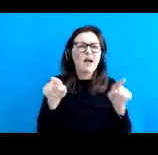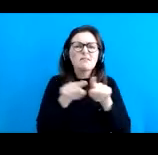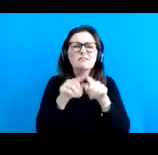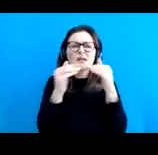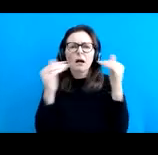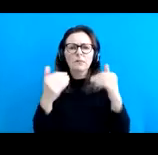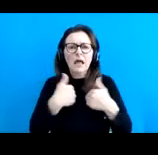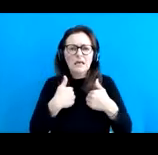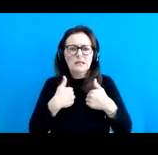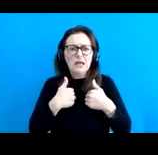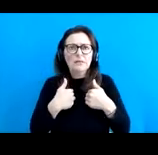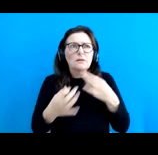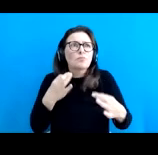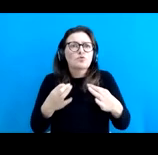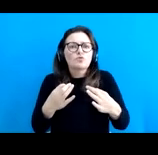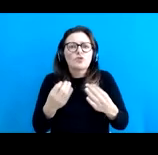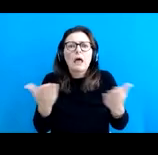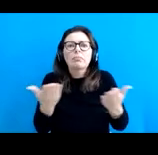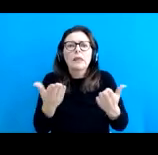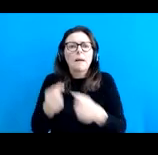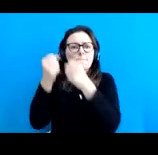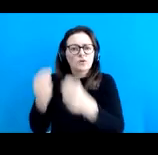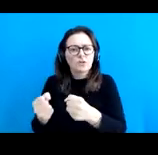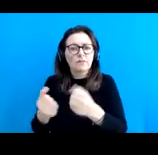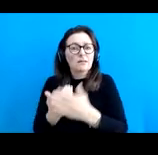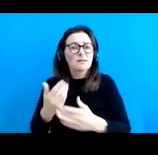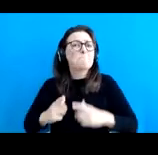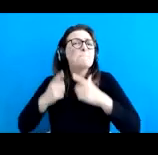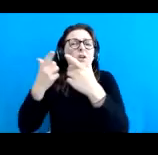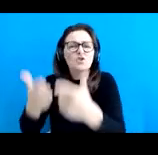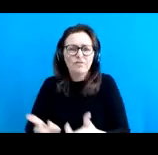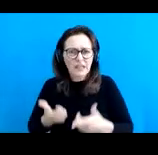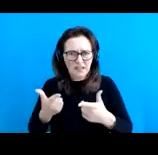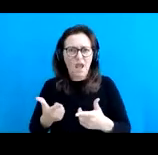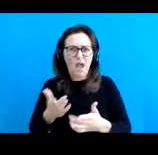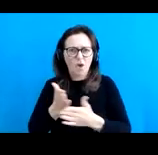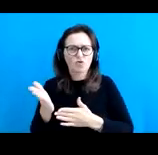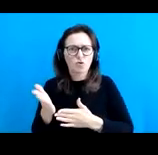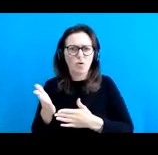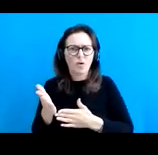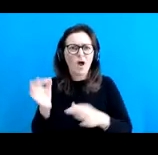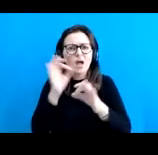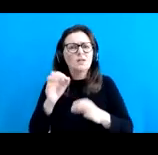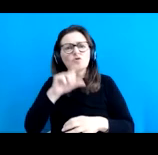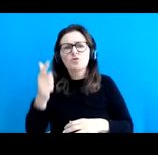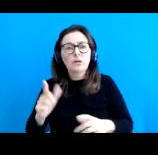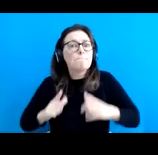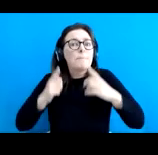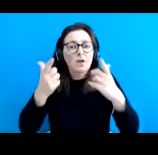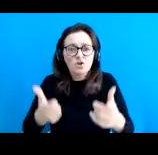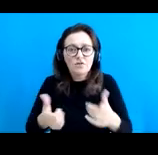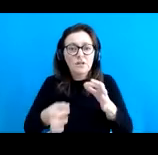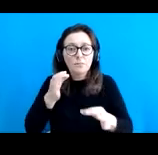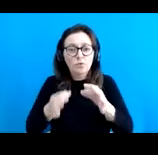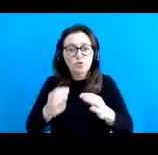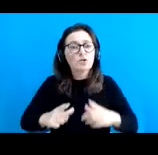sem skušala nekam postaviti. Samo za preživetje je šlo nič drugega, da preživim in da poskusim preživeti s tem,